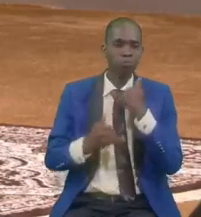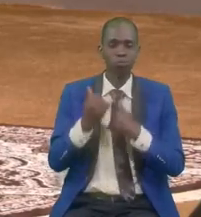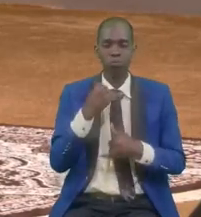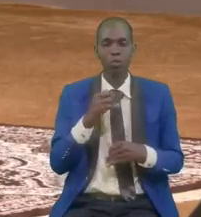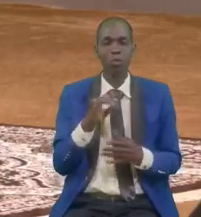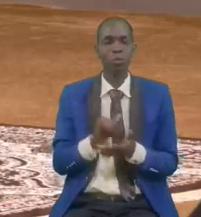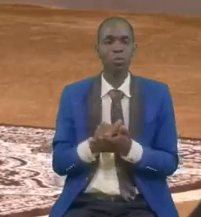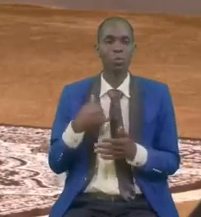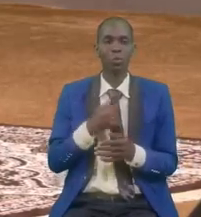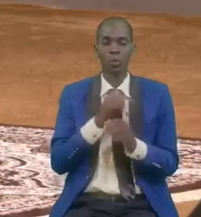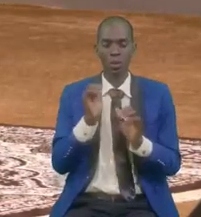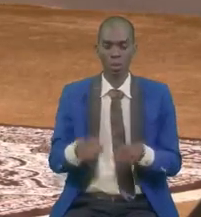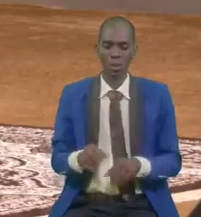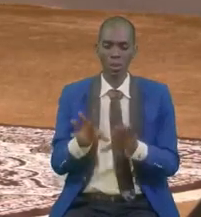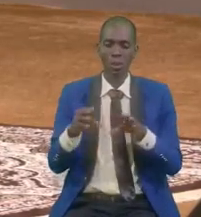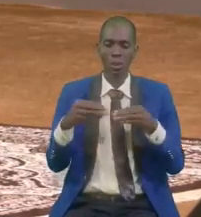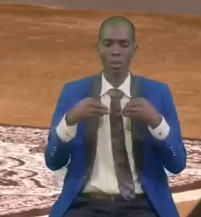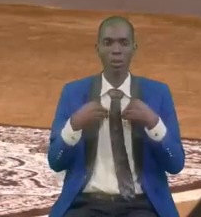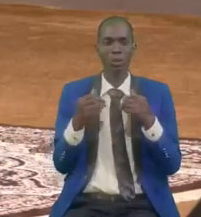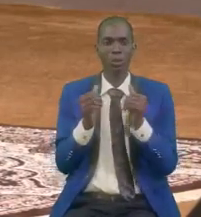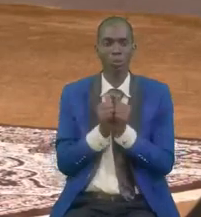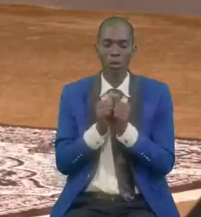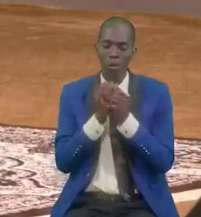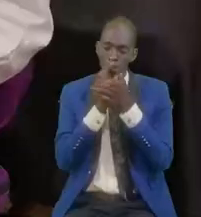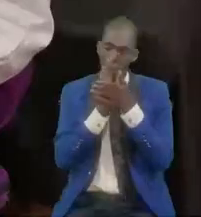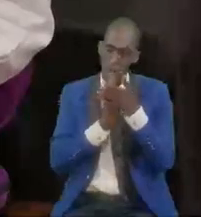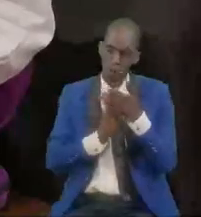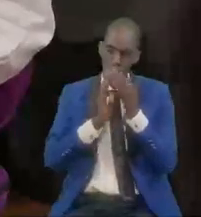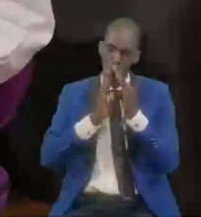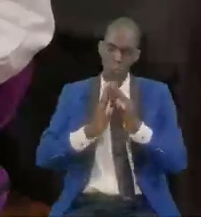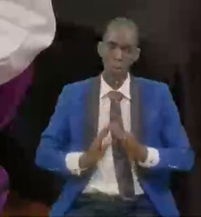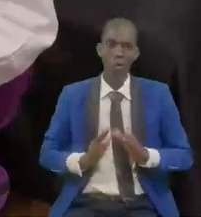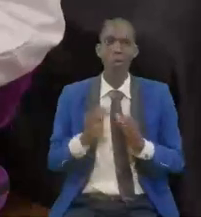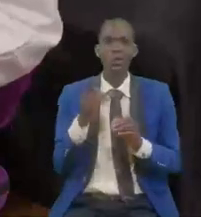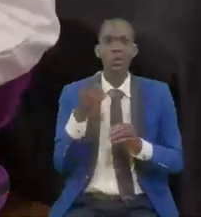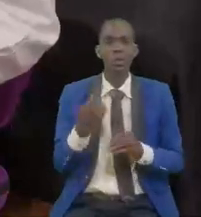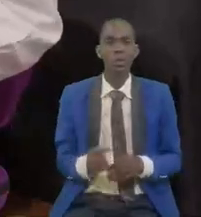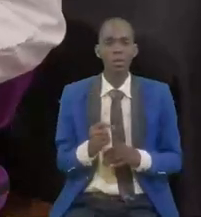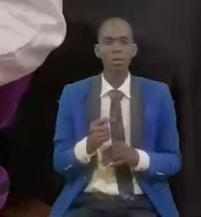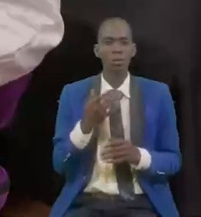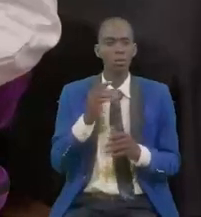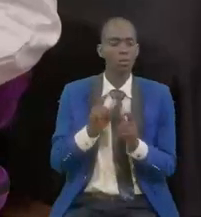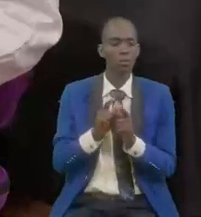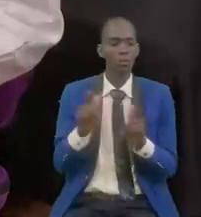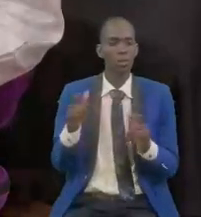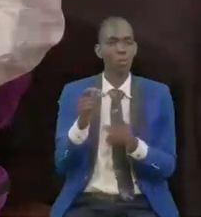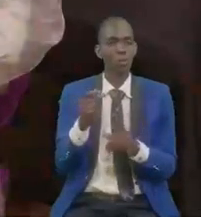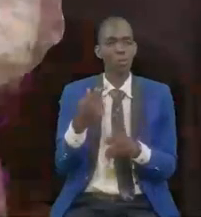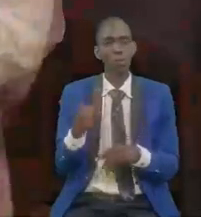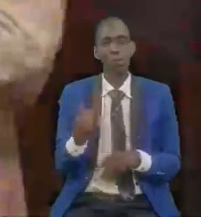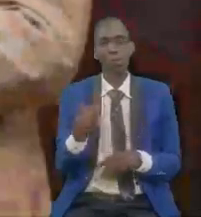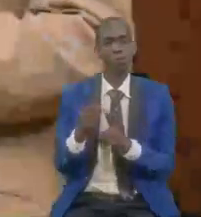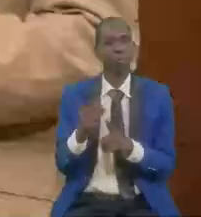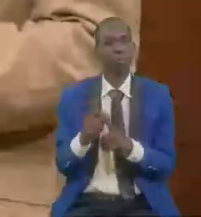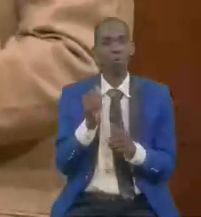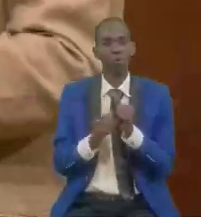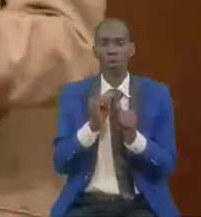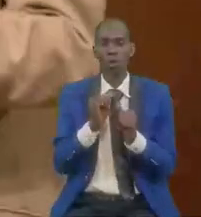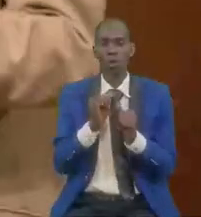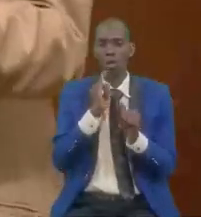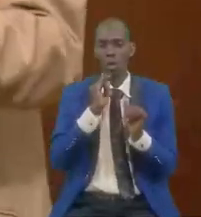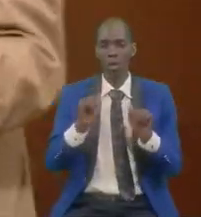douceur la parole qui a été plantée en vous et qui peut